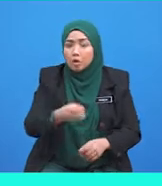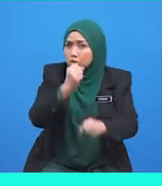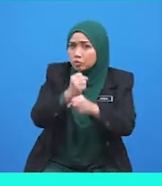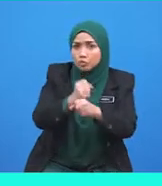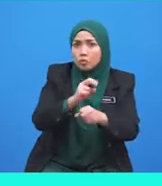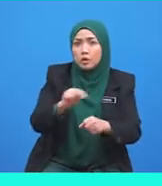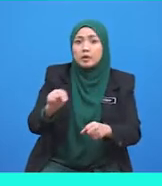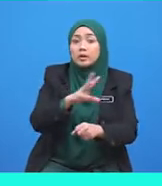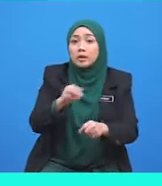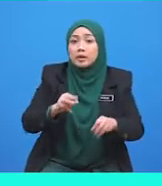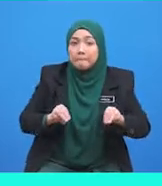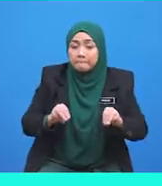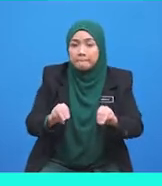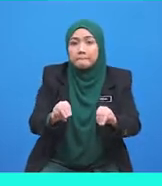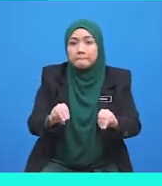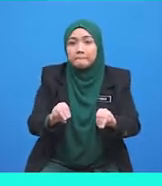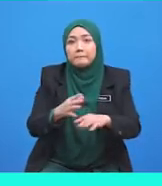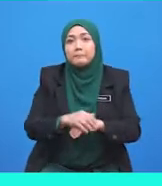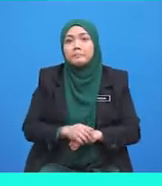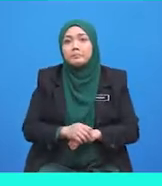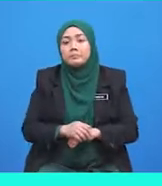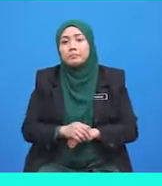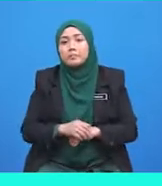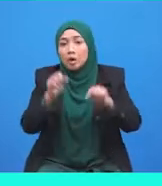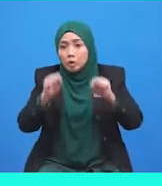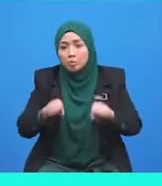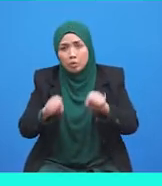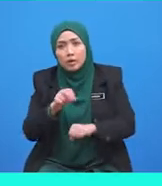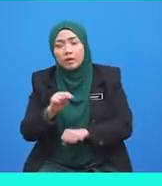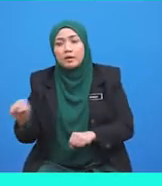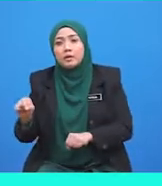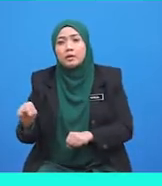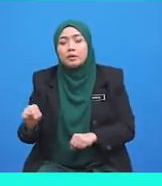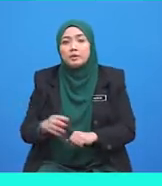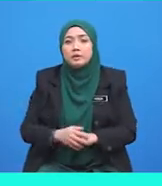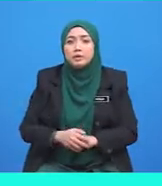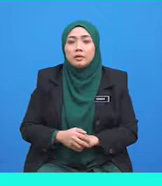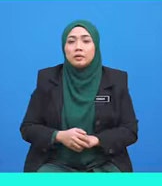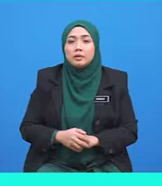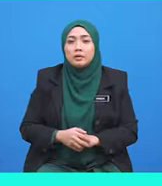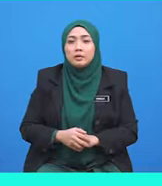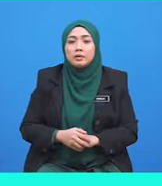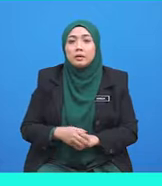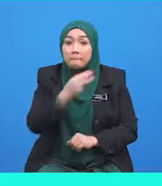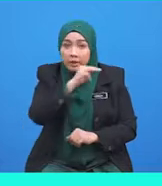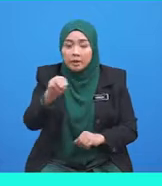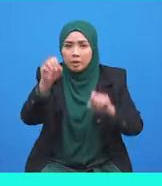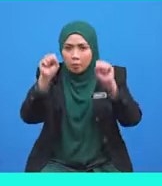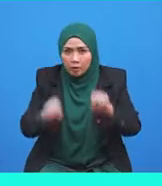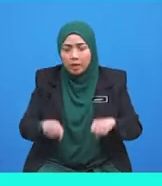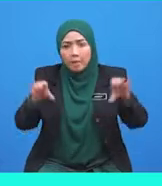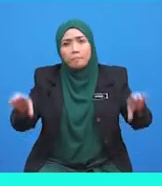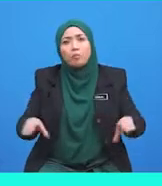kesungguhan dan kemampuan. Kita lihat sahaja. Mereka mampu membina monumen